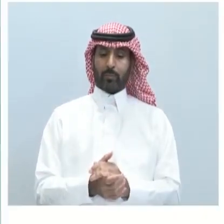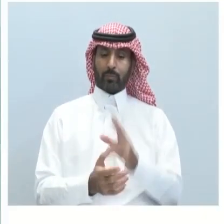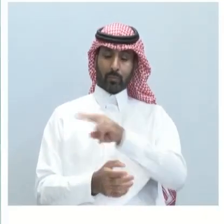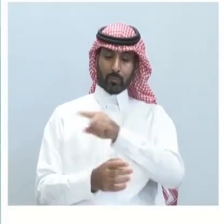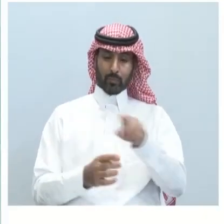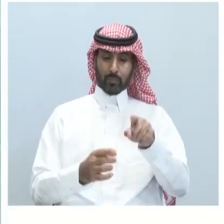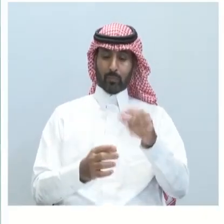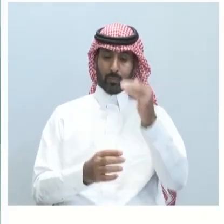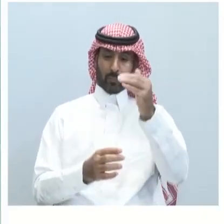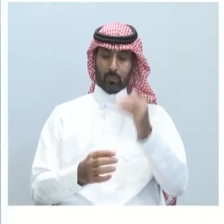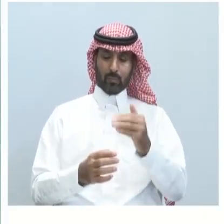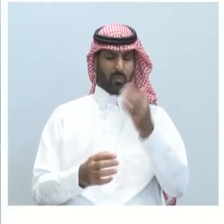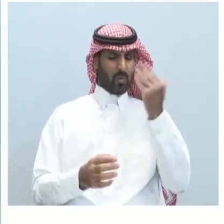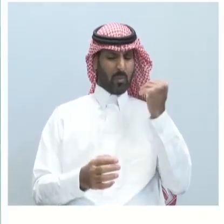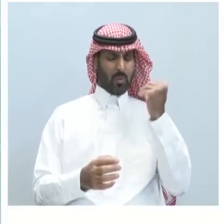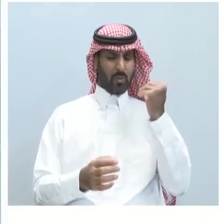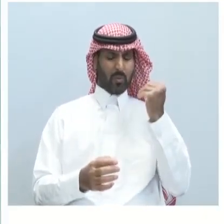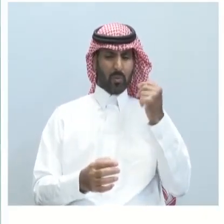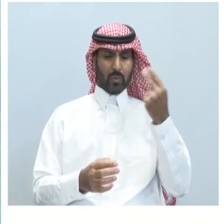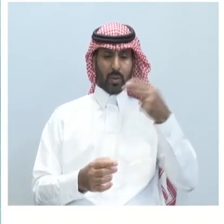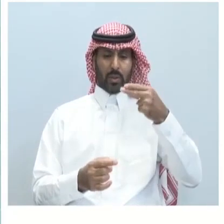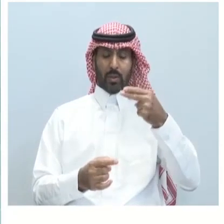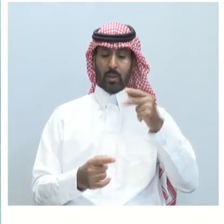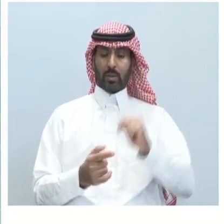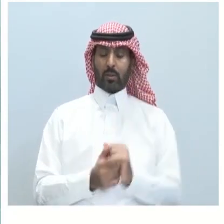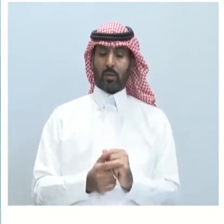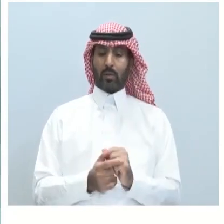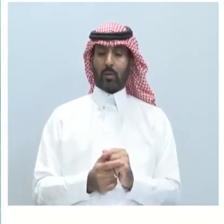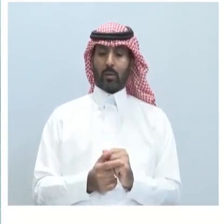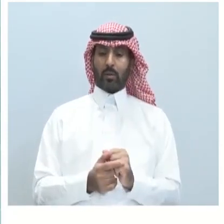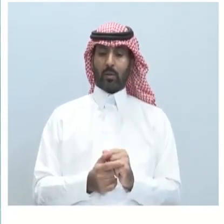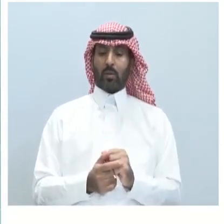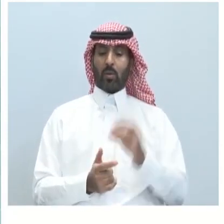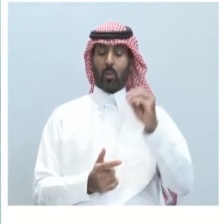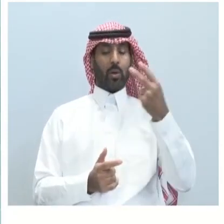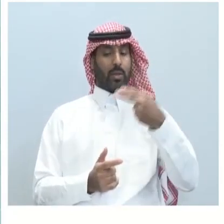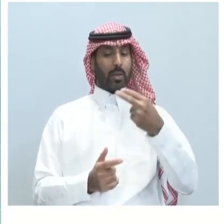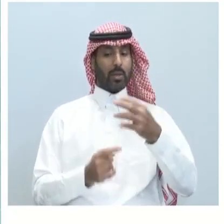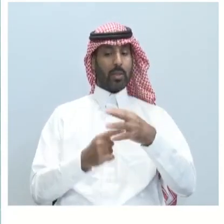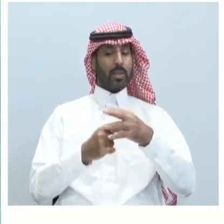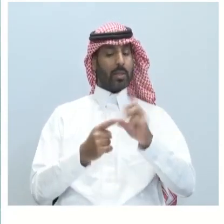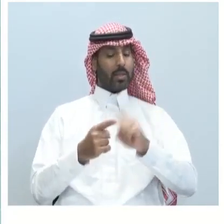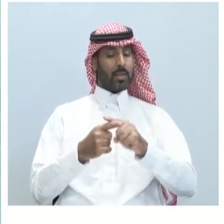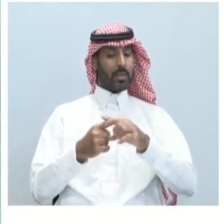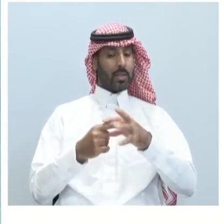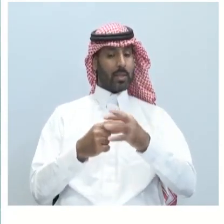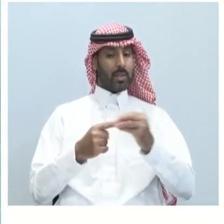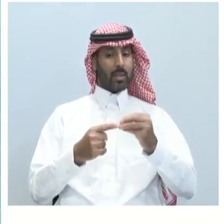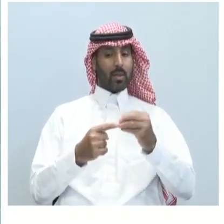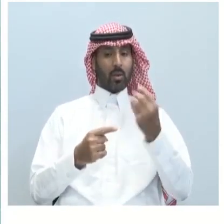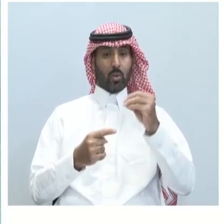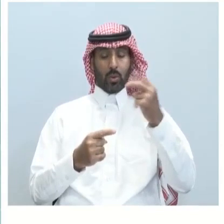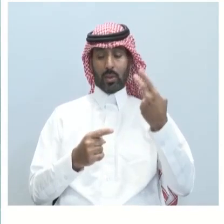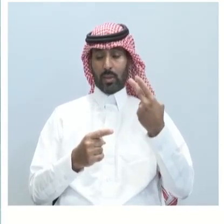اذا المجهول عندي هنا مين المجهول هنا تركيز ايون الهيدروكسيد وتركيز عين الهيدروكسيد يساوي